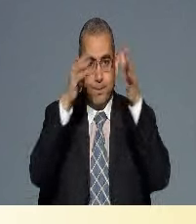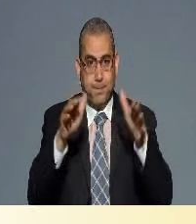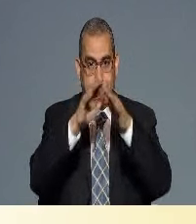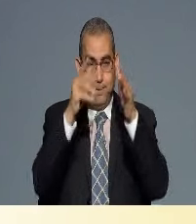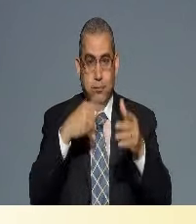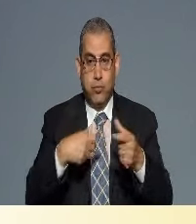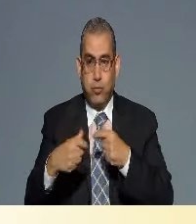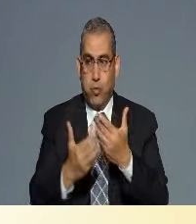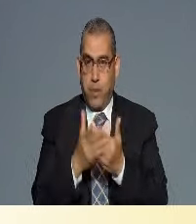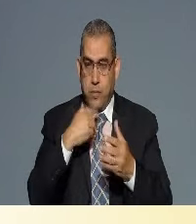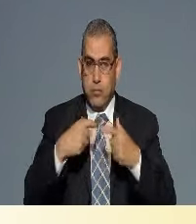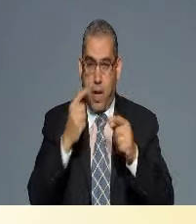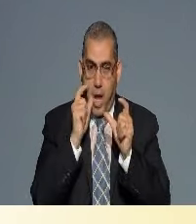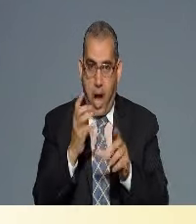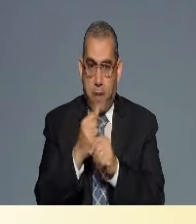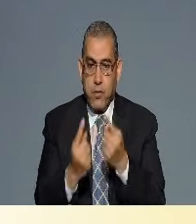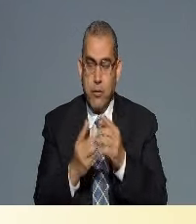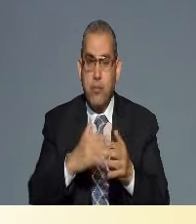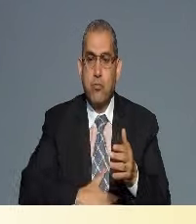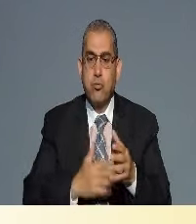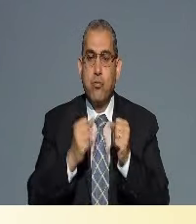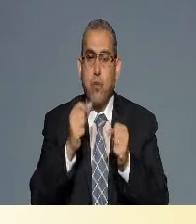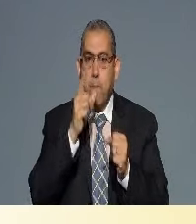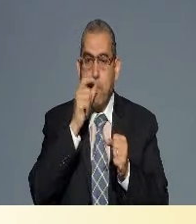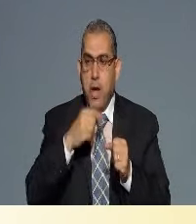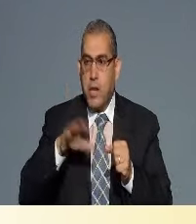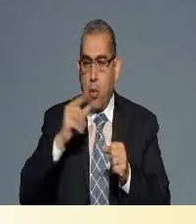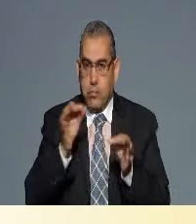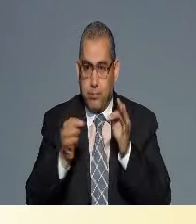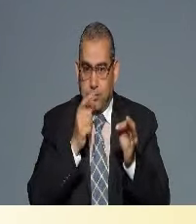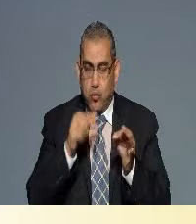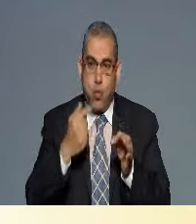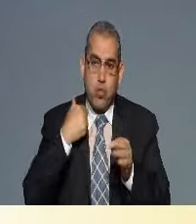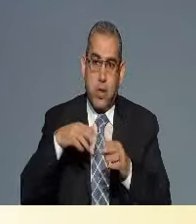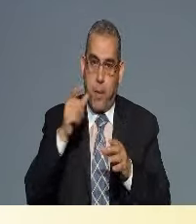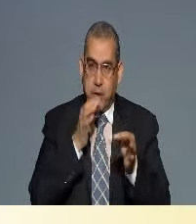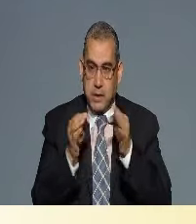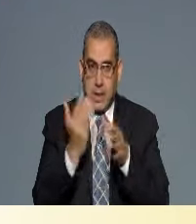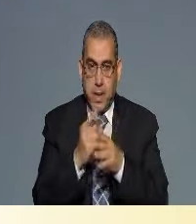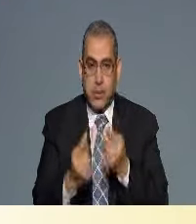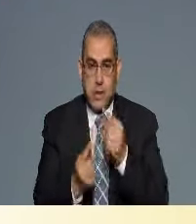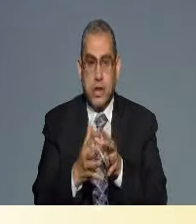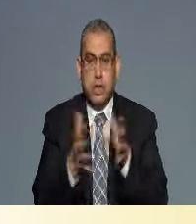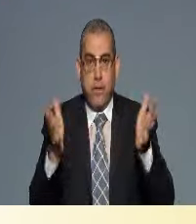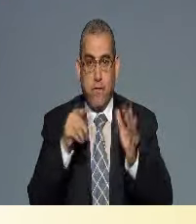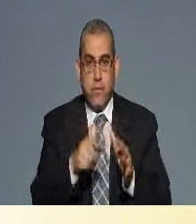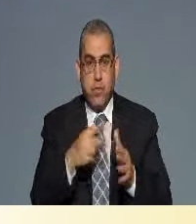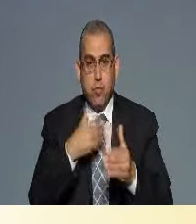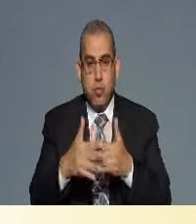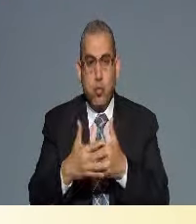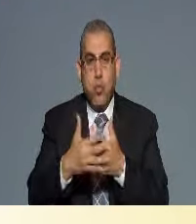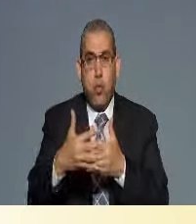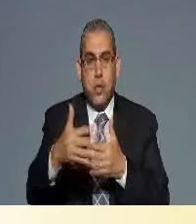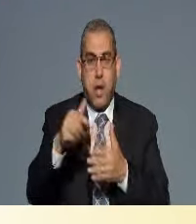الهيدروبونيك للحفاظ على المخزون المائي وعدم إهداره وزيادة الإنتاجية، احنا بنتوسع أيضا في محور